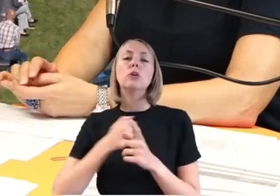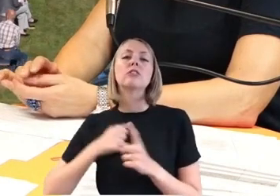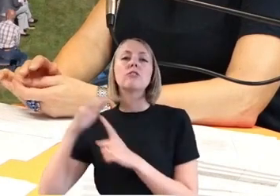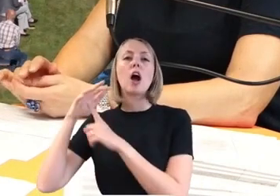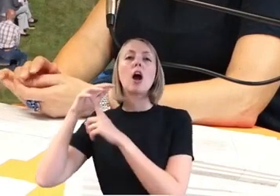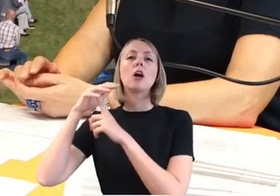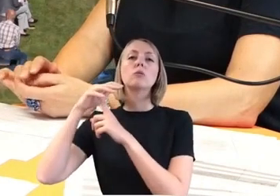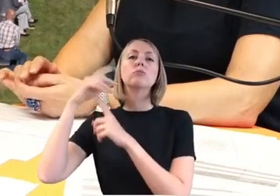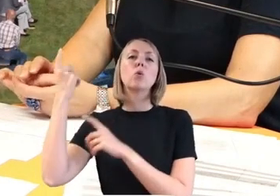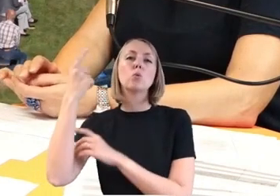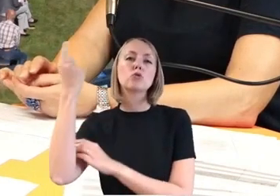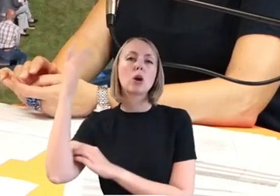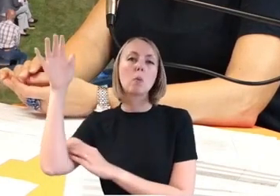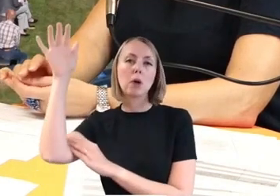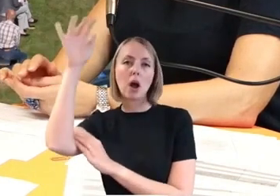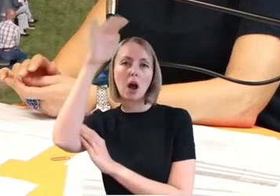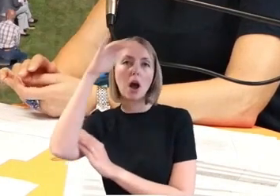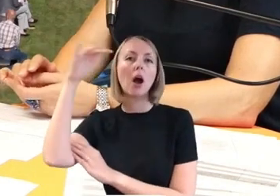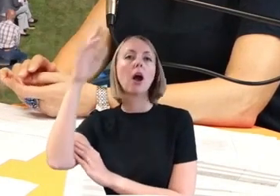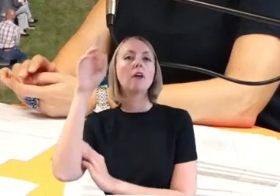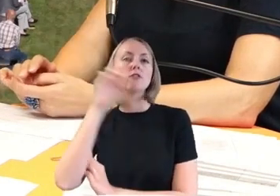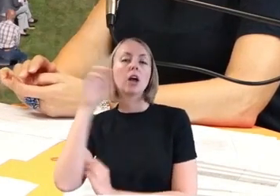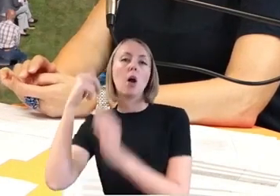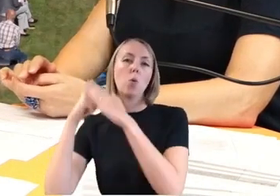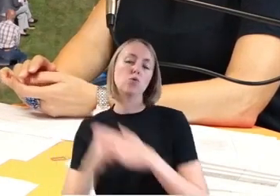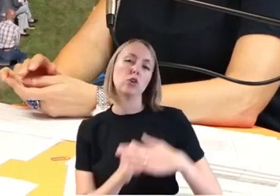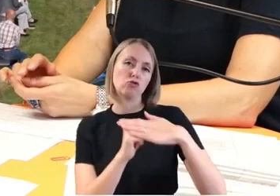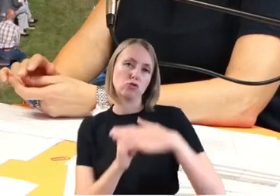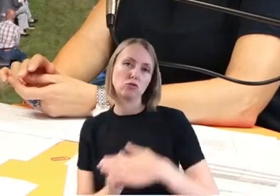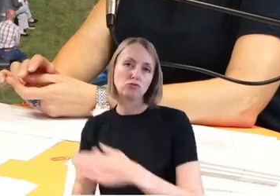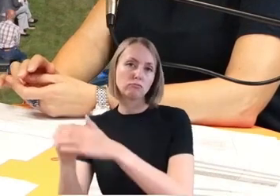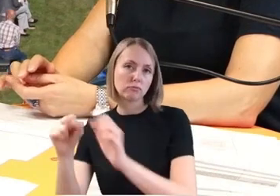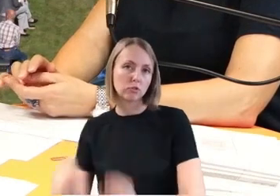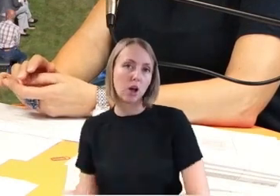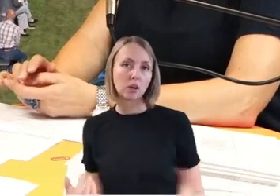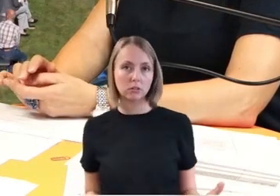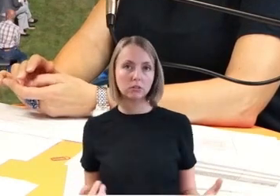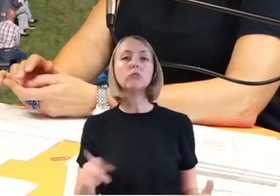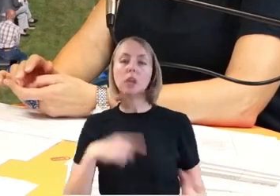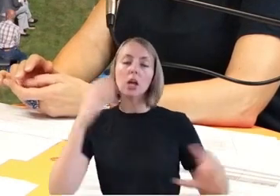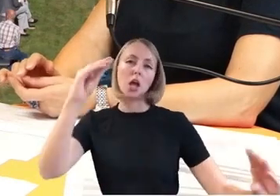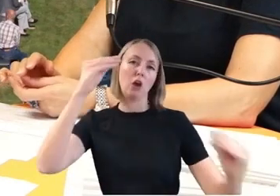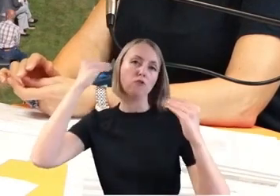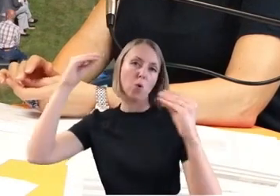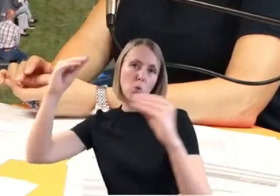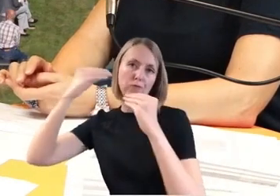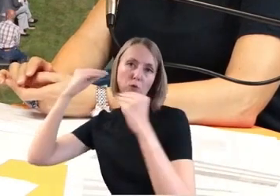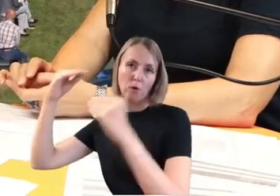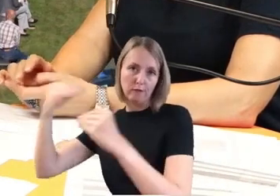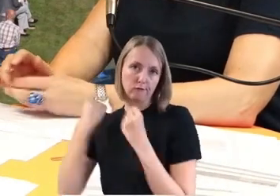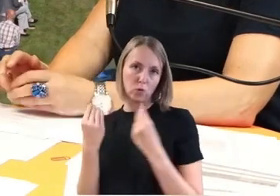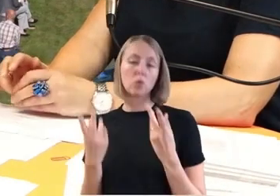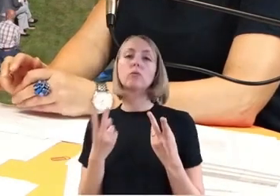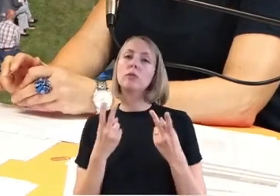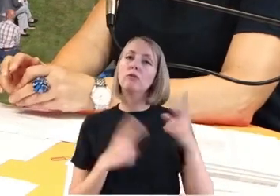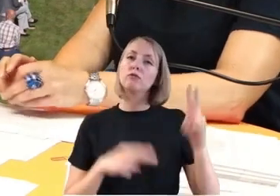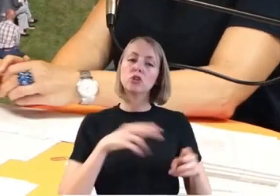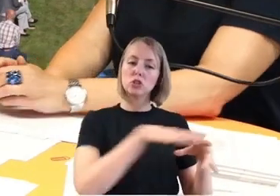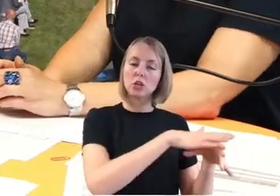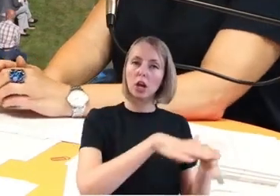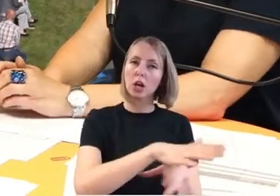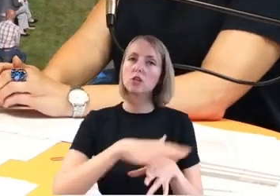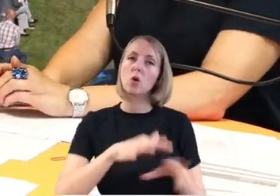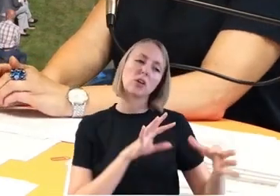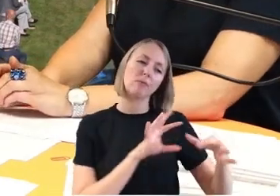waldbrandbekämpfung unterstützt darüber hinaus natürlich sind wir mit den ressorts in enger verbindung